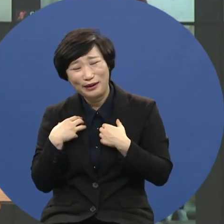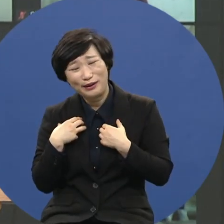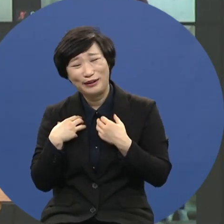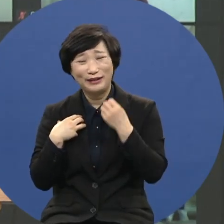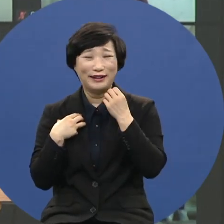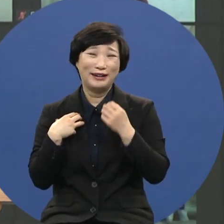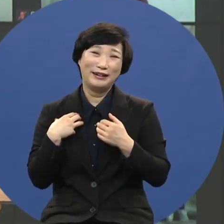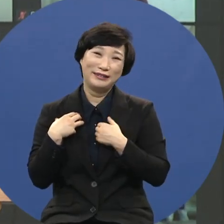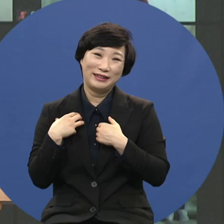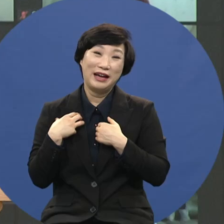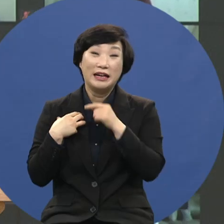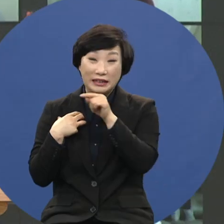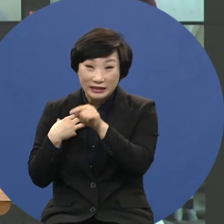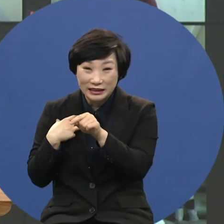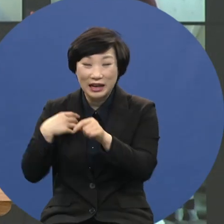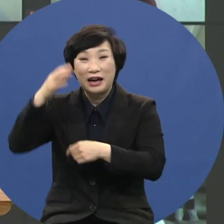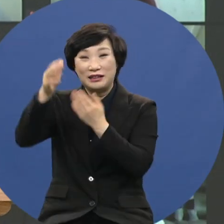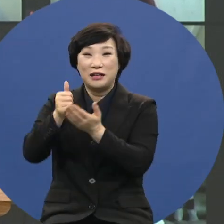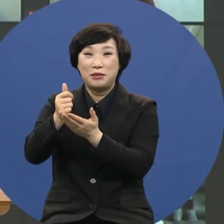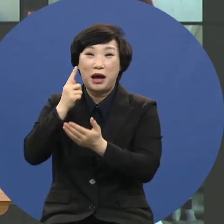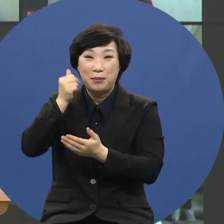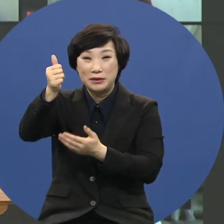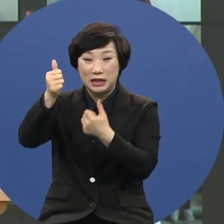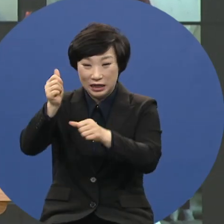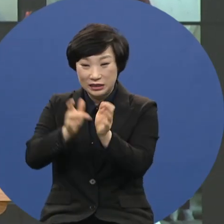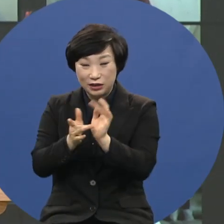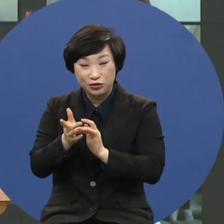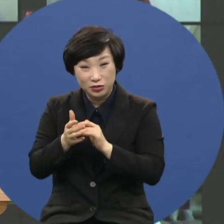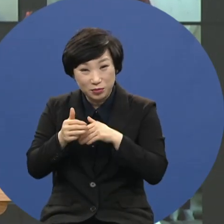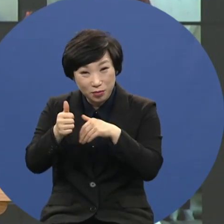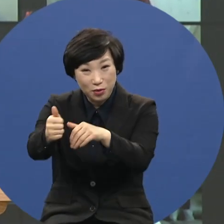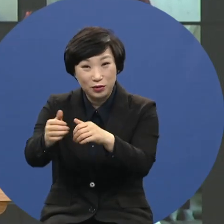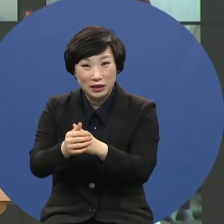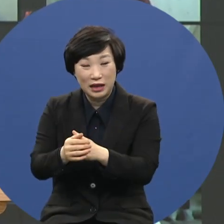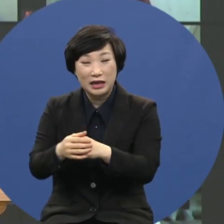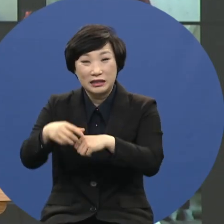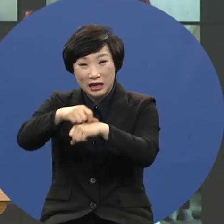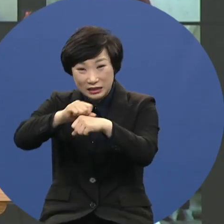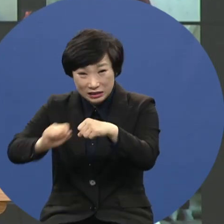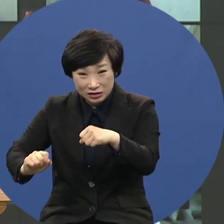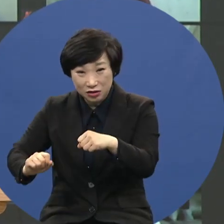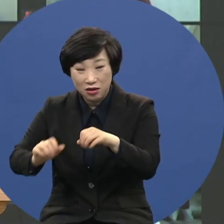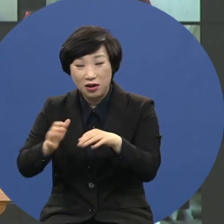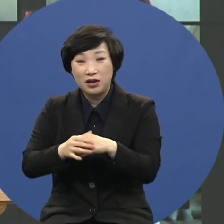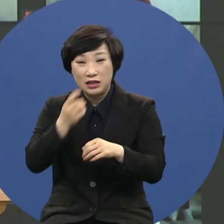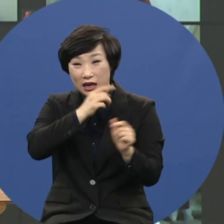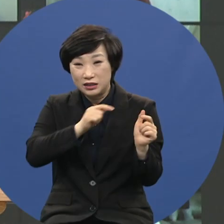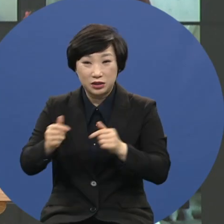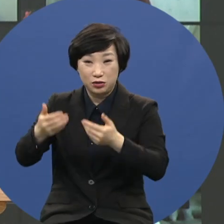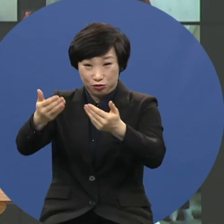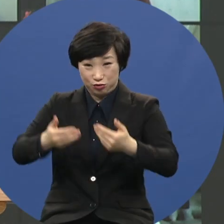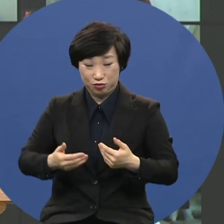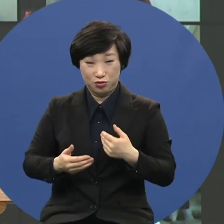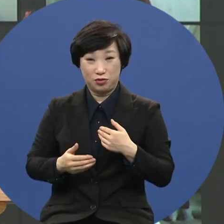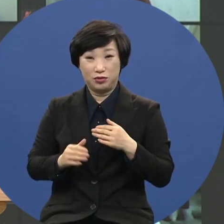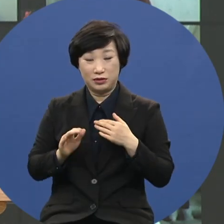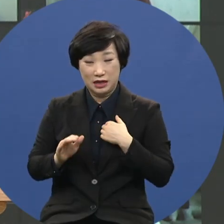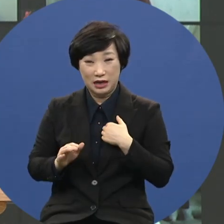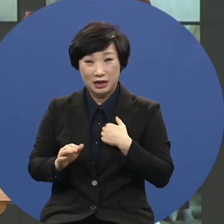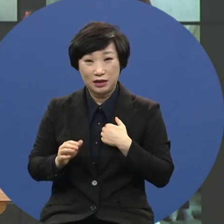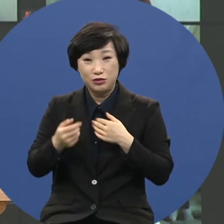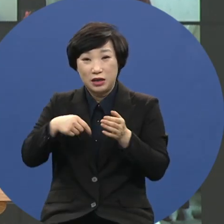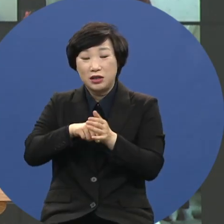되는가? 이것이 하나님 아버지가 아들을 살을 찢어서 양식이 되게 하고